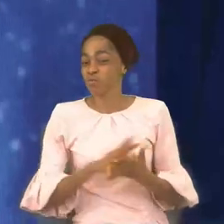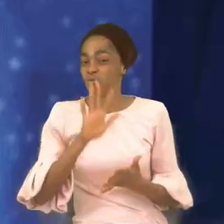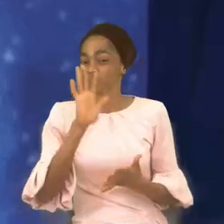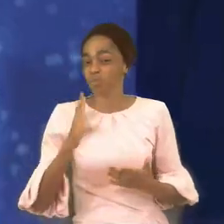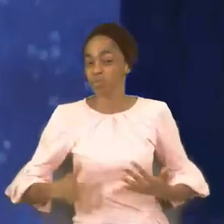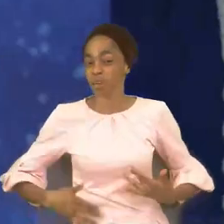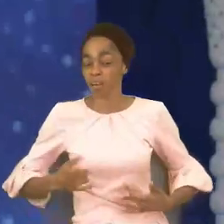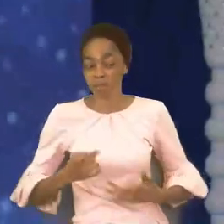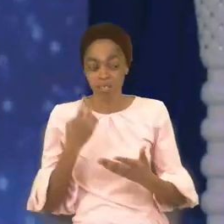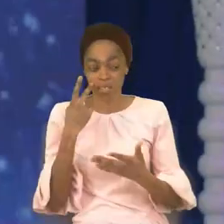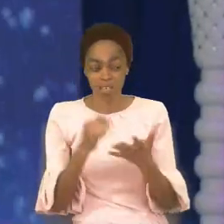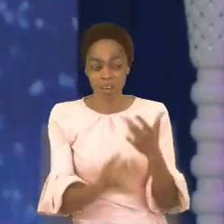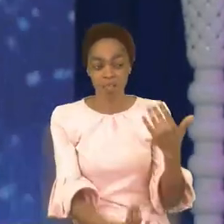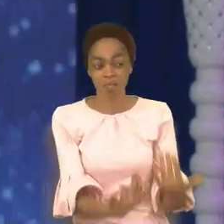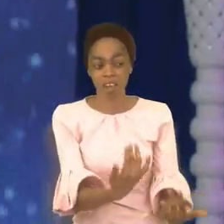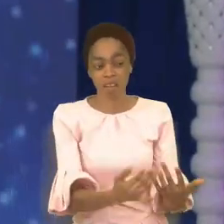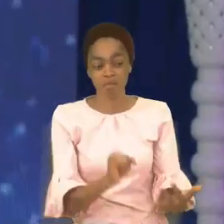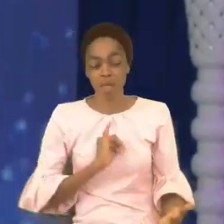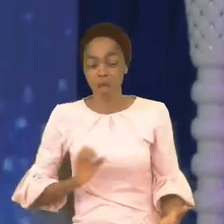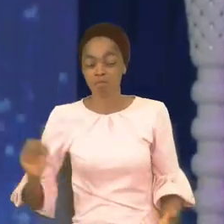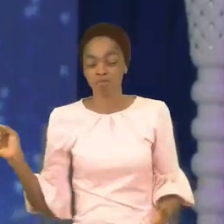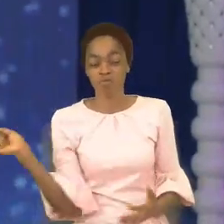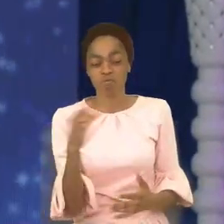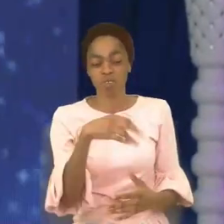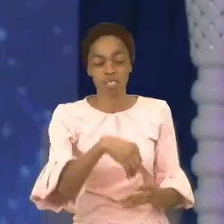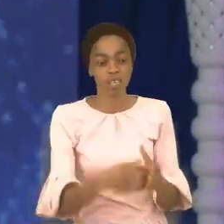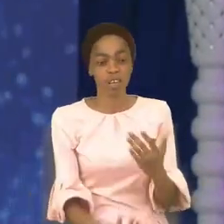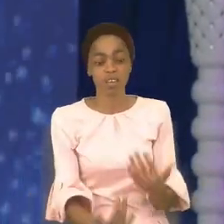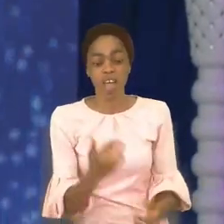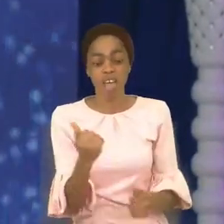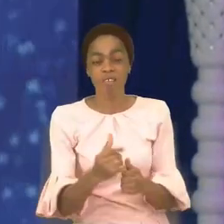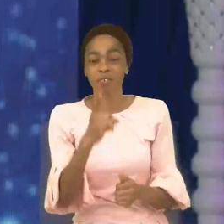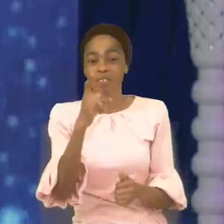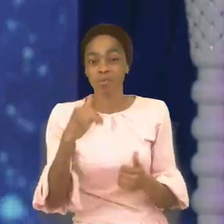fournaise ardente là, je vais vous jeter dedans. Tout rêve que vous